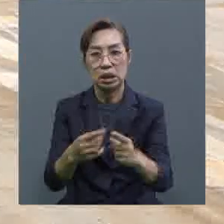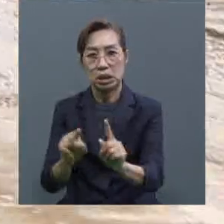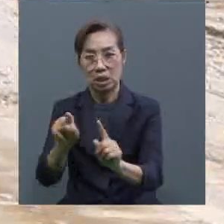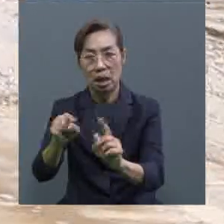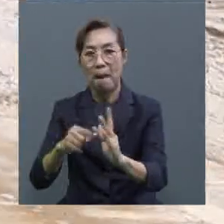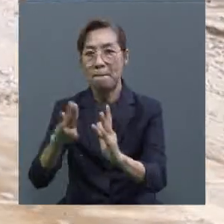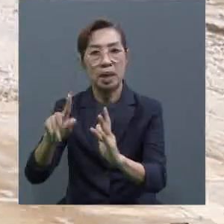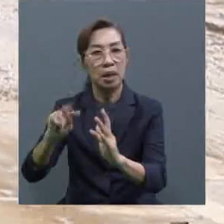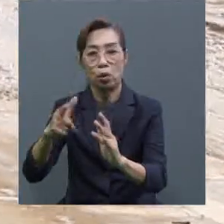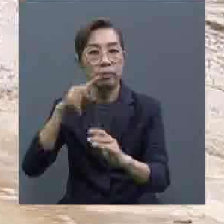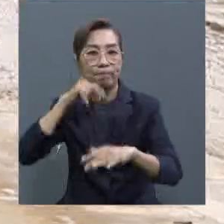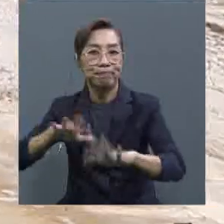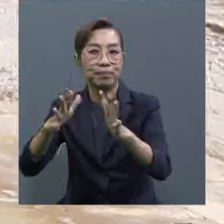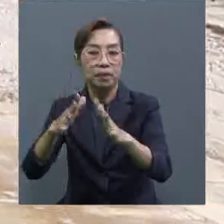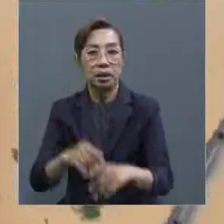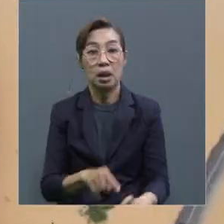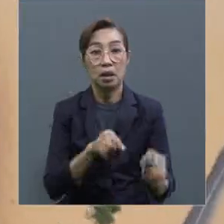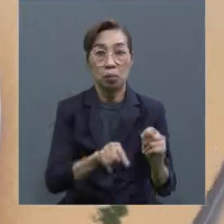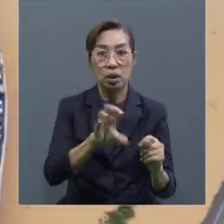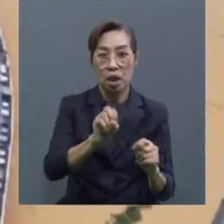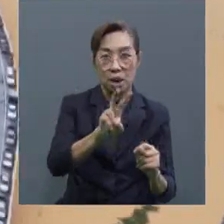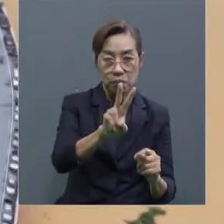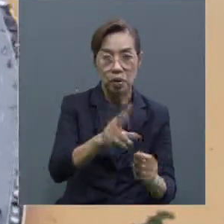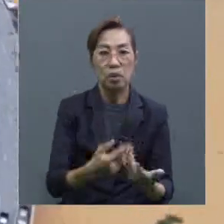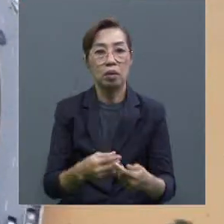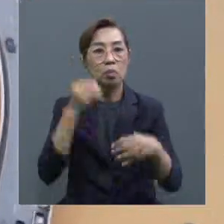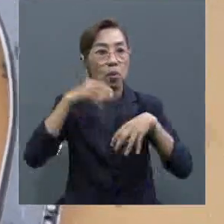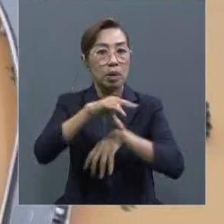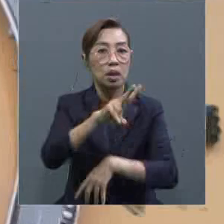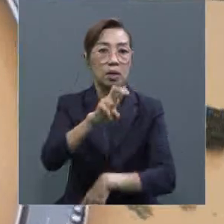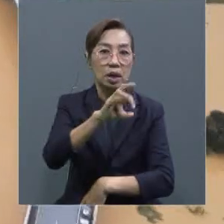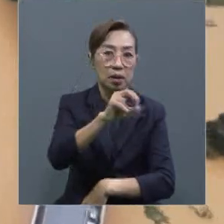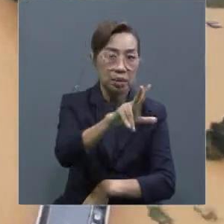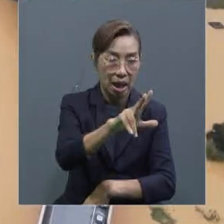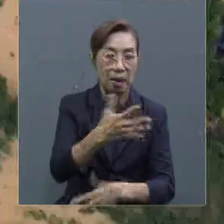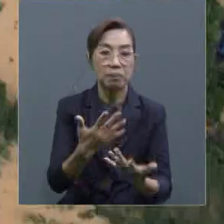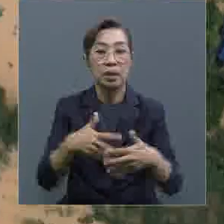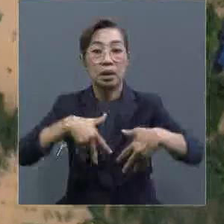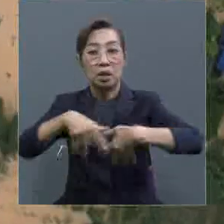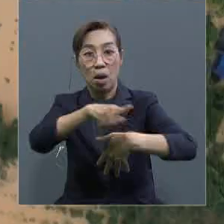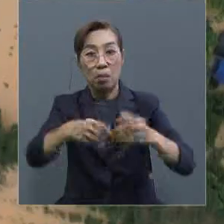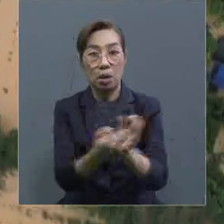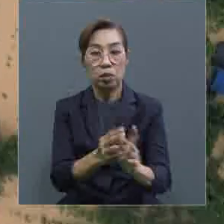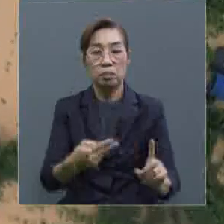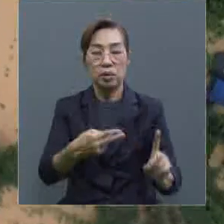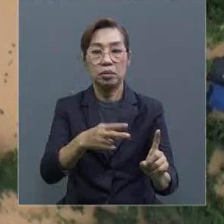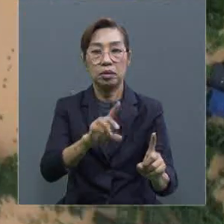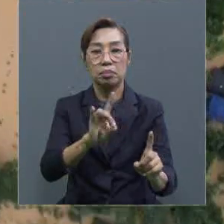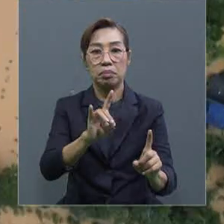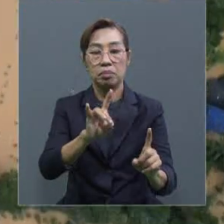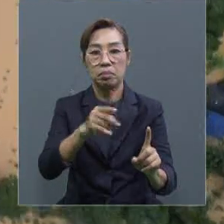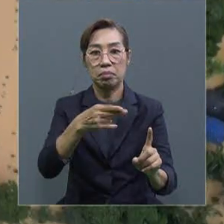ที่อำเภอเบตงนะครับมี52ตำบล 293หมู่บ้านมีผู้ได้รับผลกระทบ18,